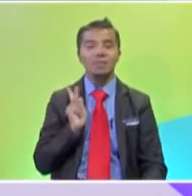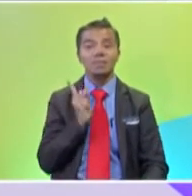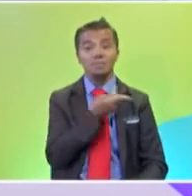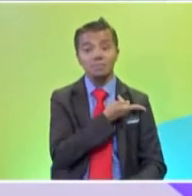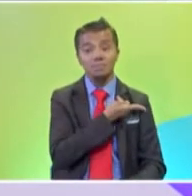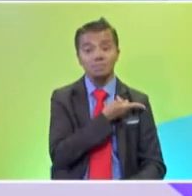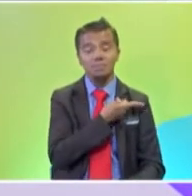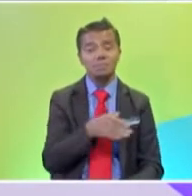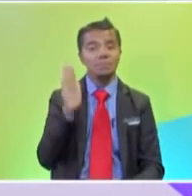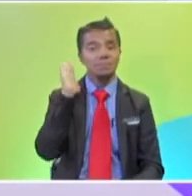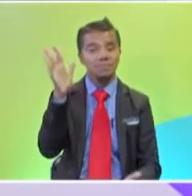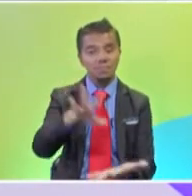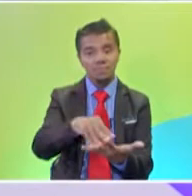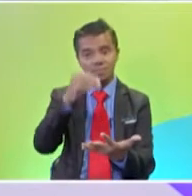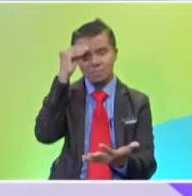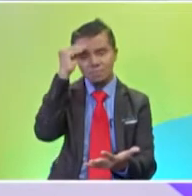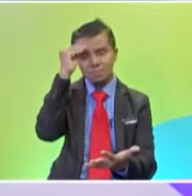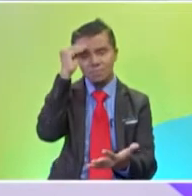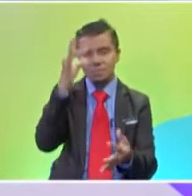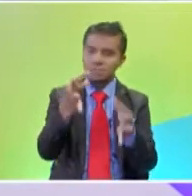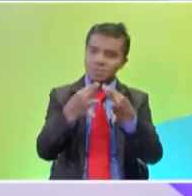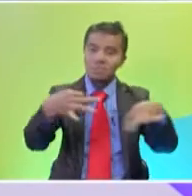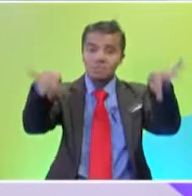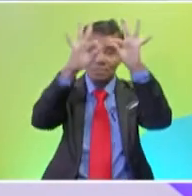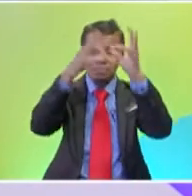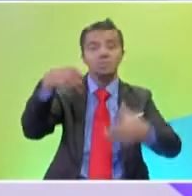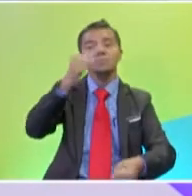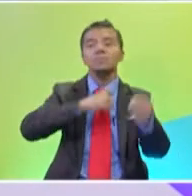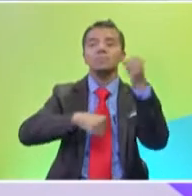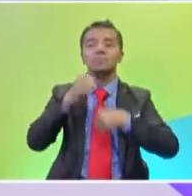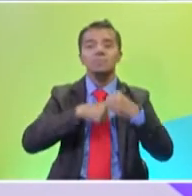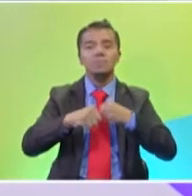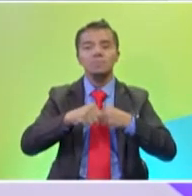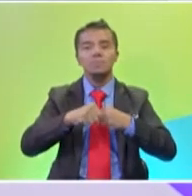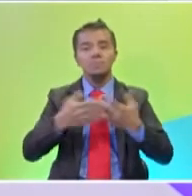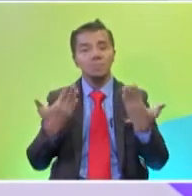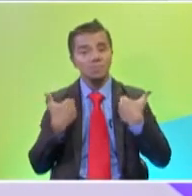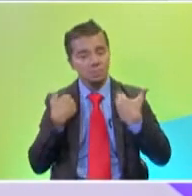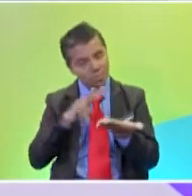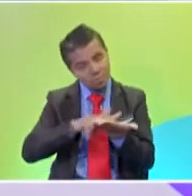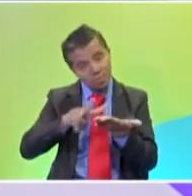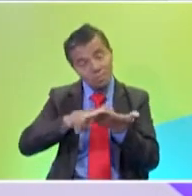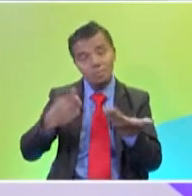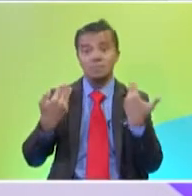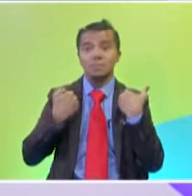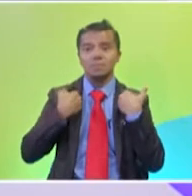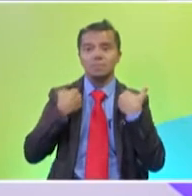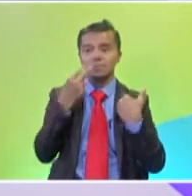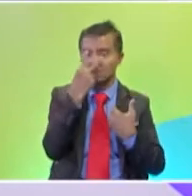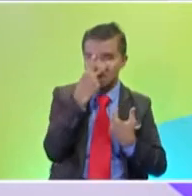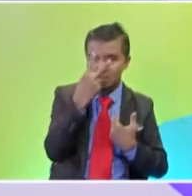murid-murid ada tentang fiction science, mungkin pernah mereka baca, mereka tonton. Jadi tadi cikgu ada